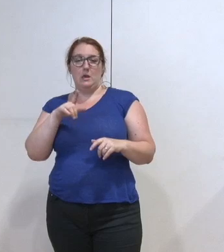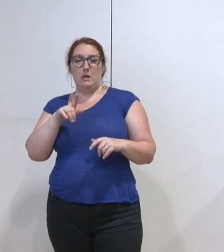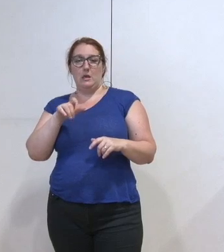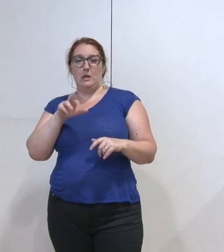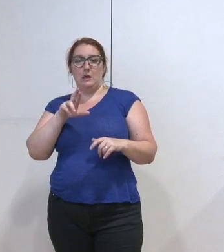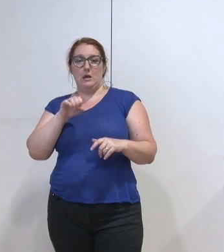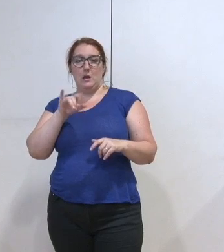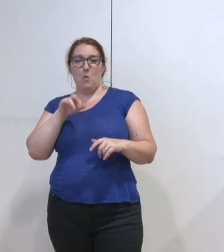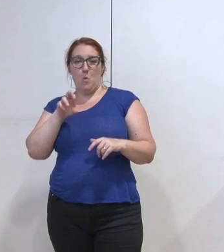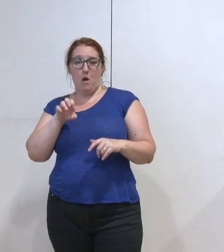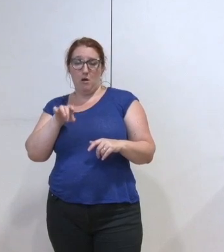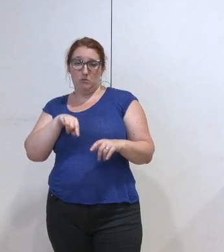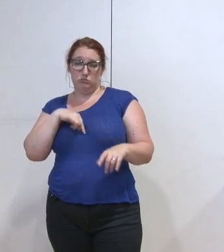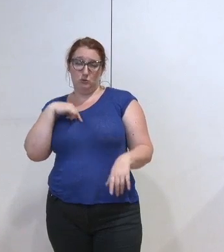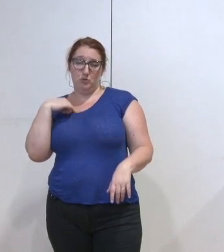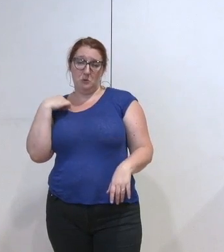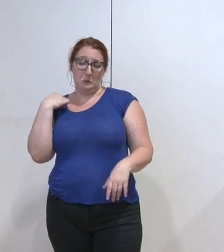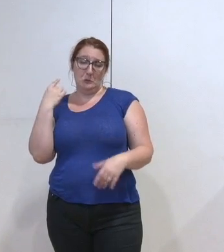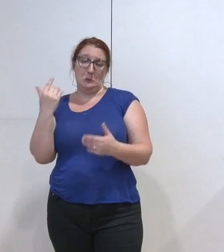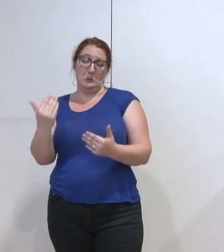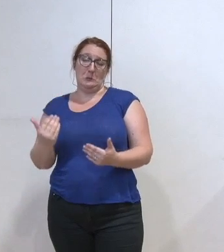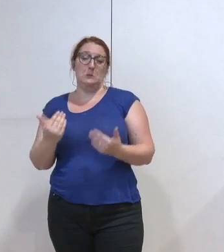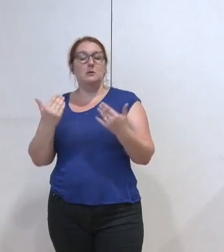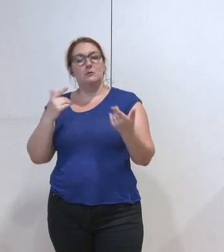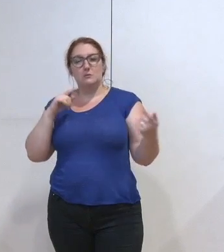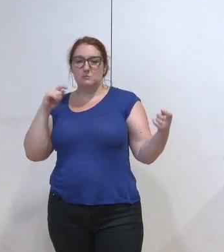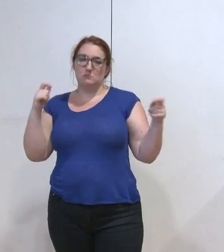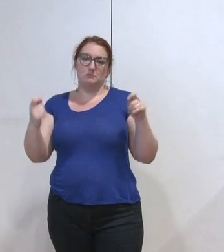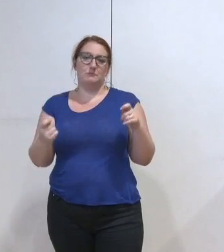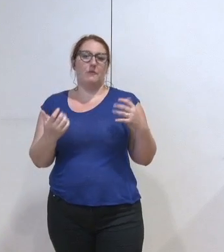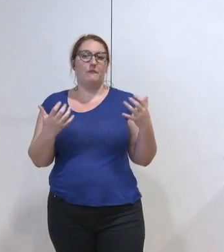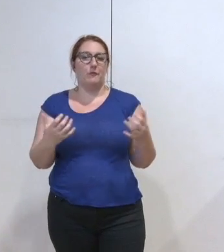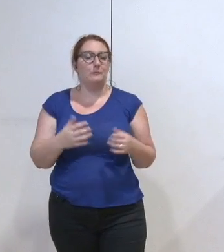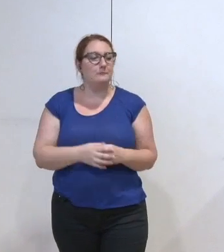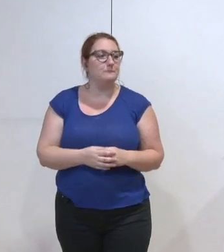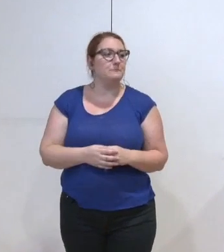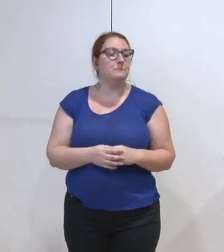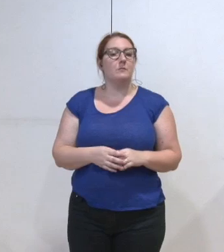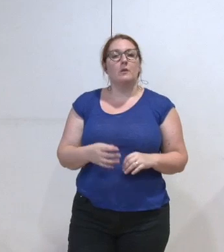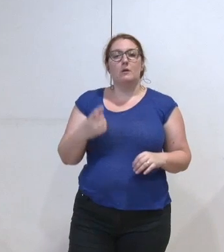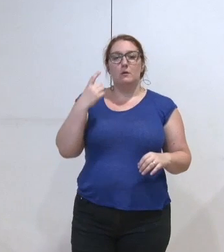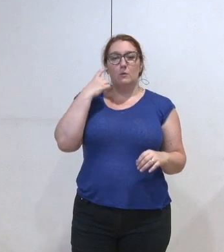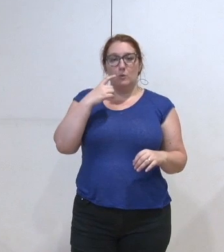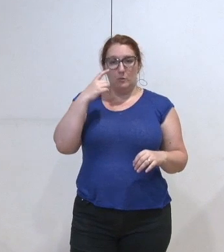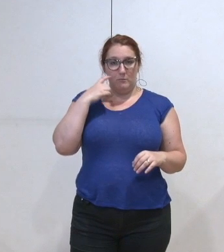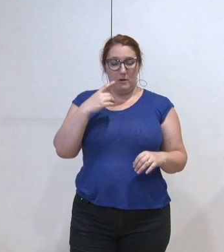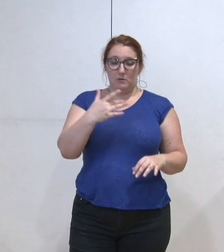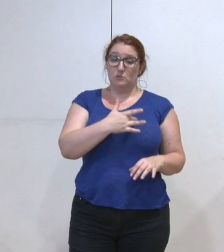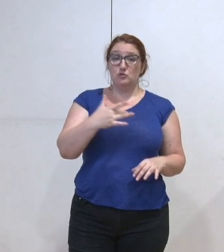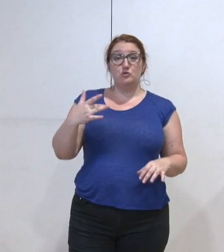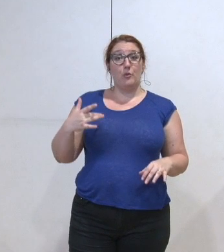longtemps sur le droit à la santé nous faisons le constat que l'égalité face à la santé se